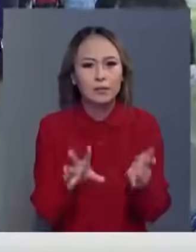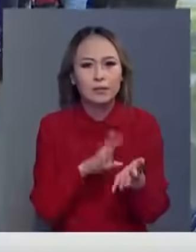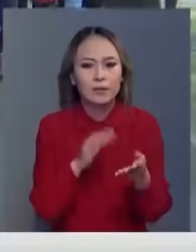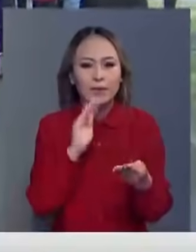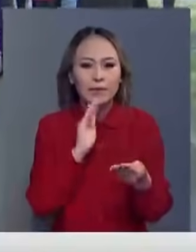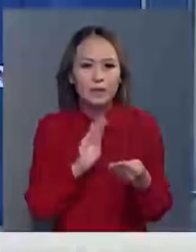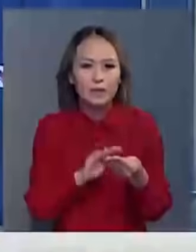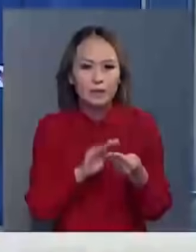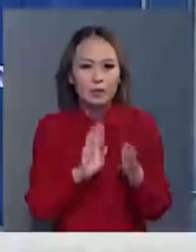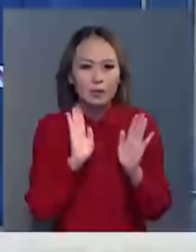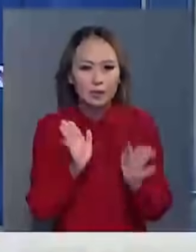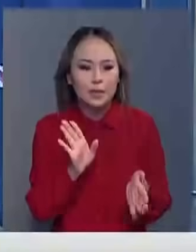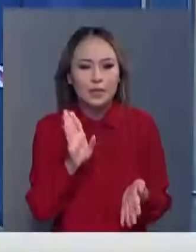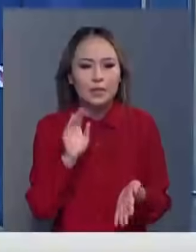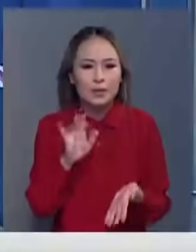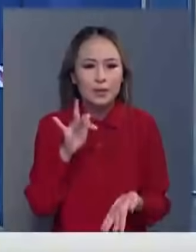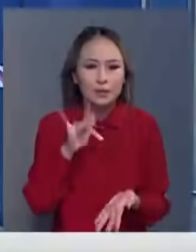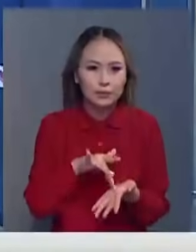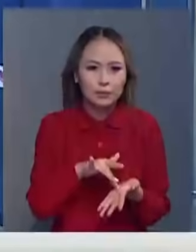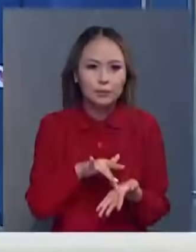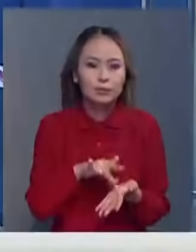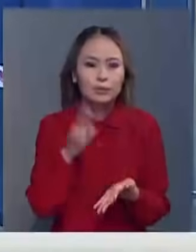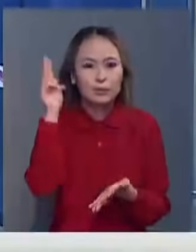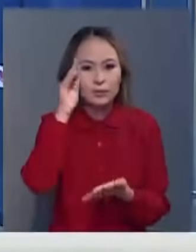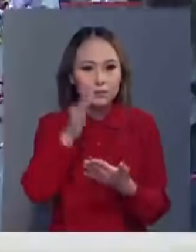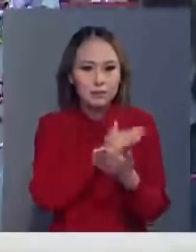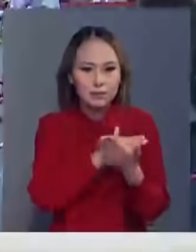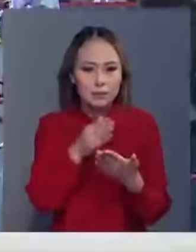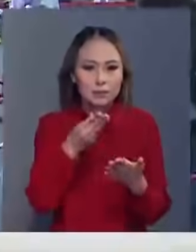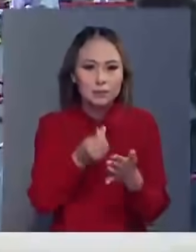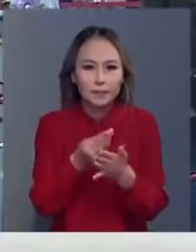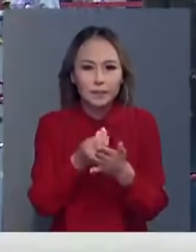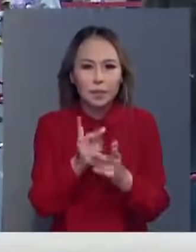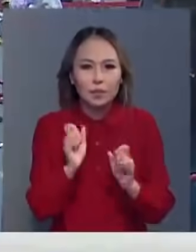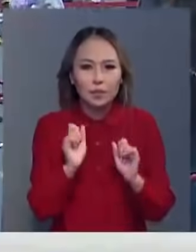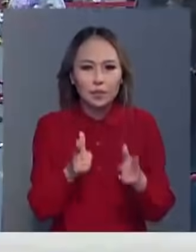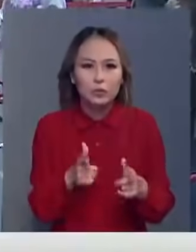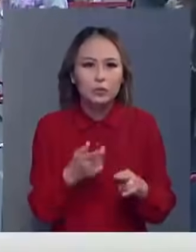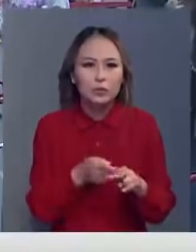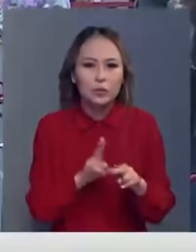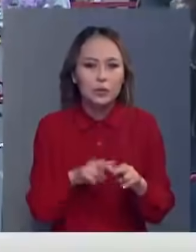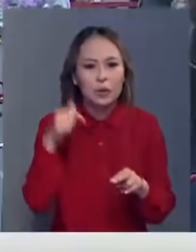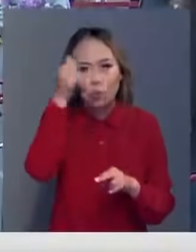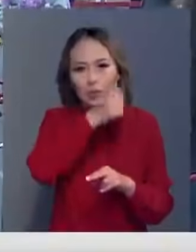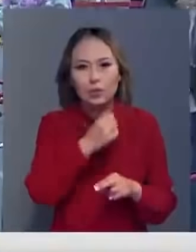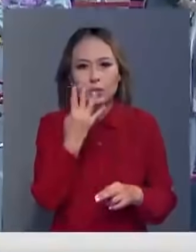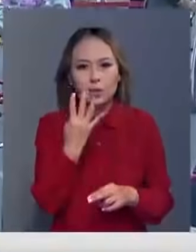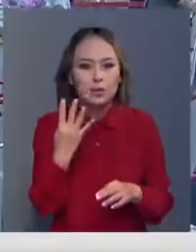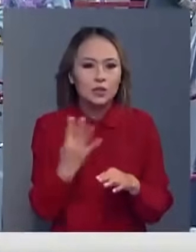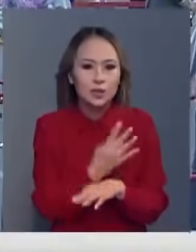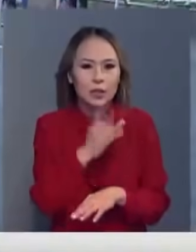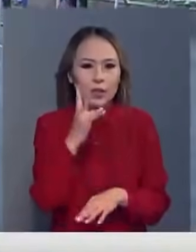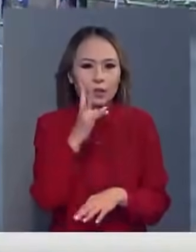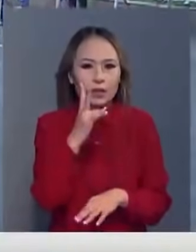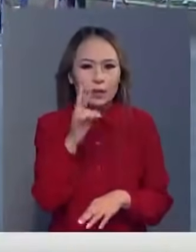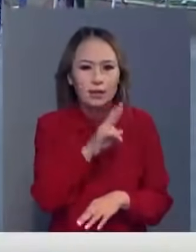қала береді, дейді тестілеу орталығы. Айта кетейік, жоғары оқу орнына ақылы негізде түсу үшін ОБТ жылына 4 рет қаңтар,